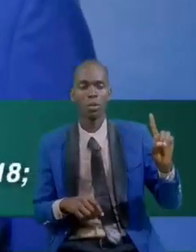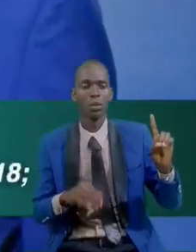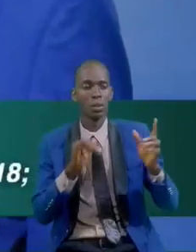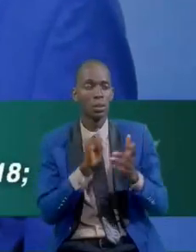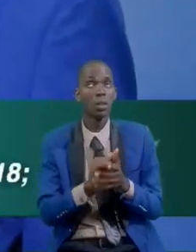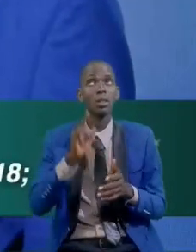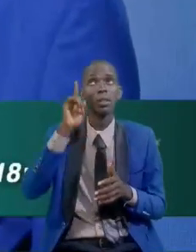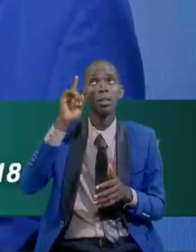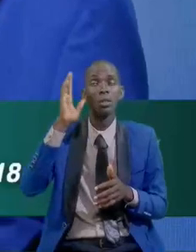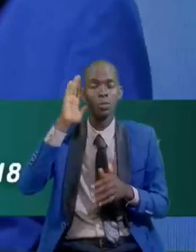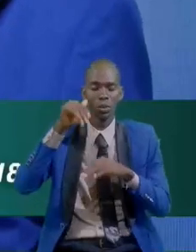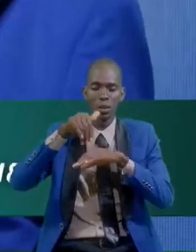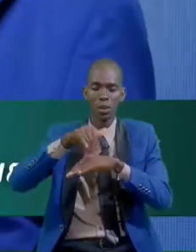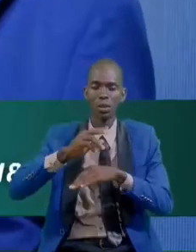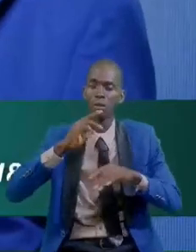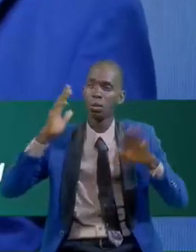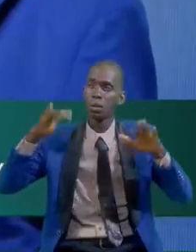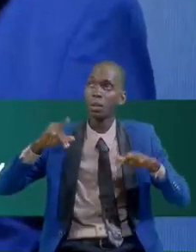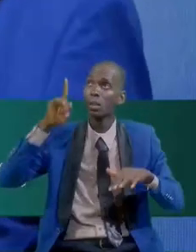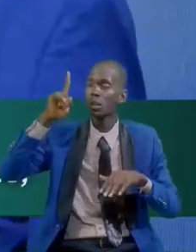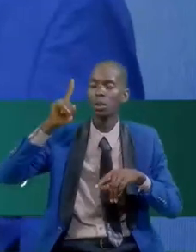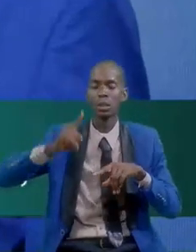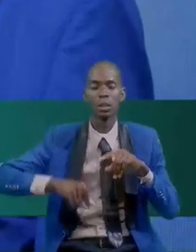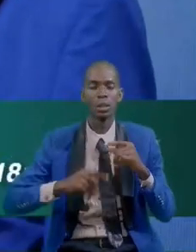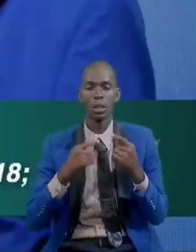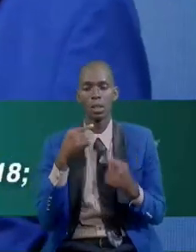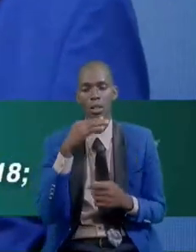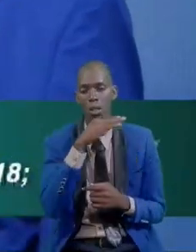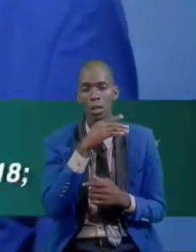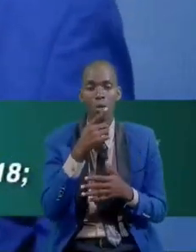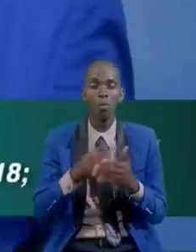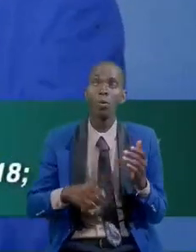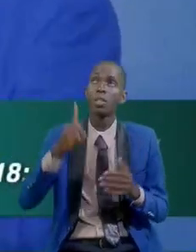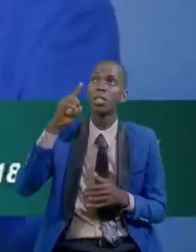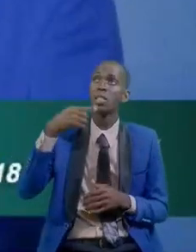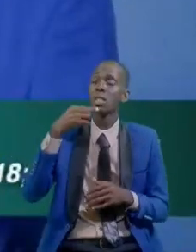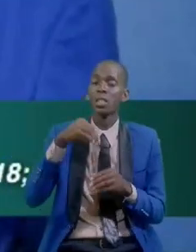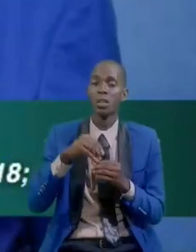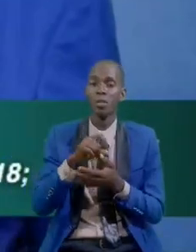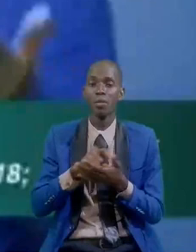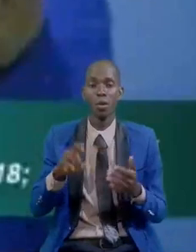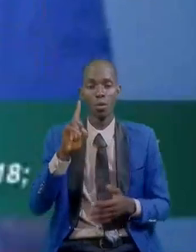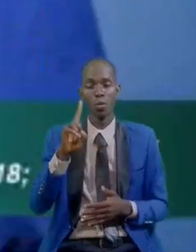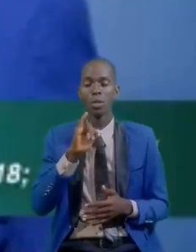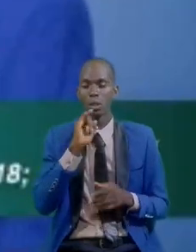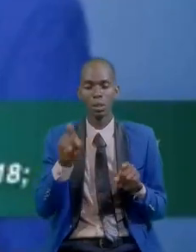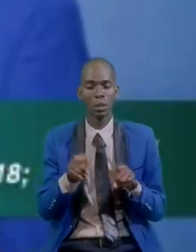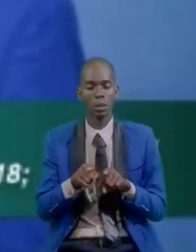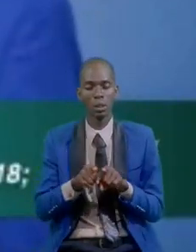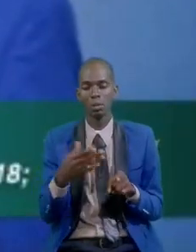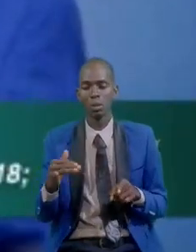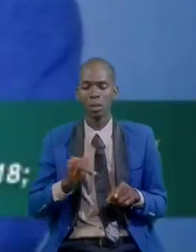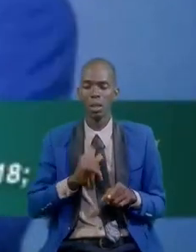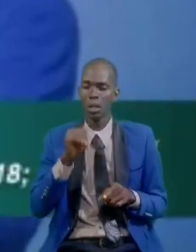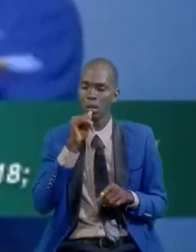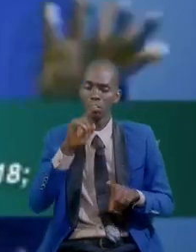enverra la pluie. Et Dieu ne peut pas mentir. Et ce qu'il a dit dans le verset 1, c'est ce que je déclare dans le